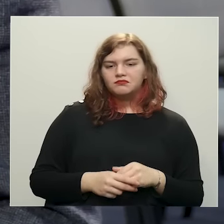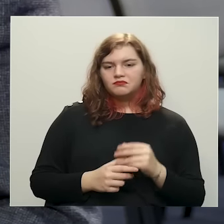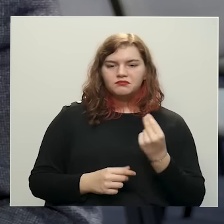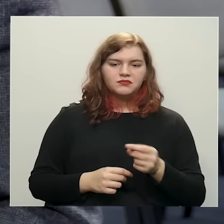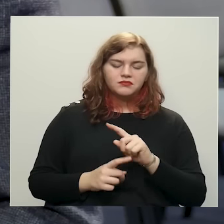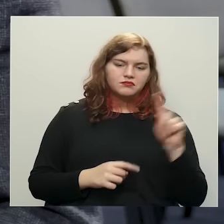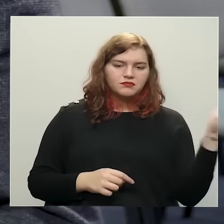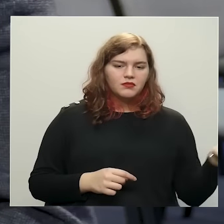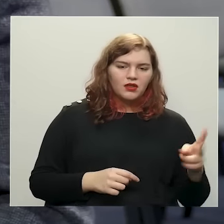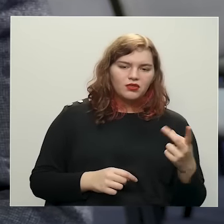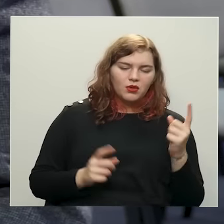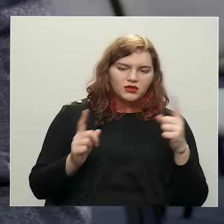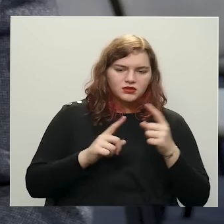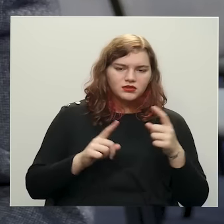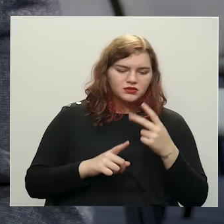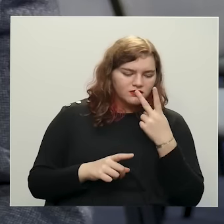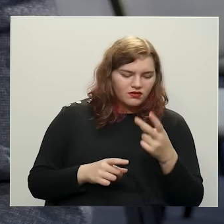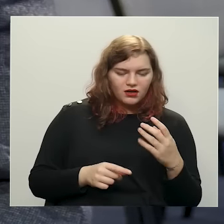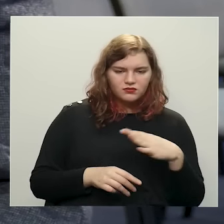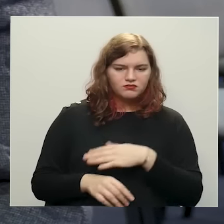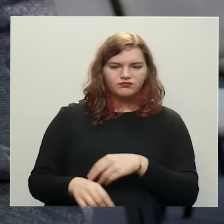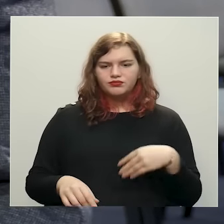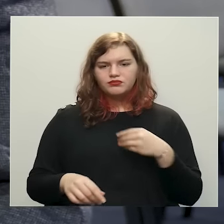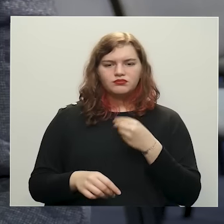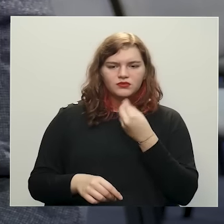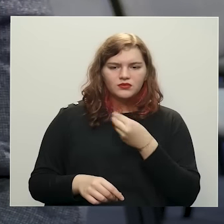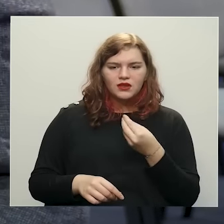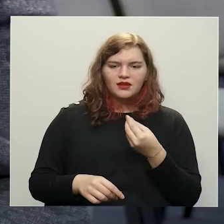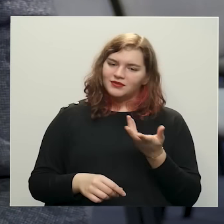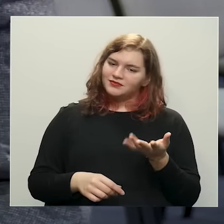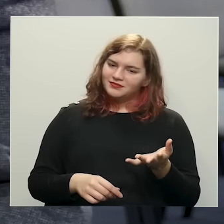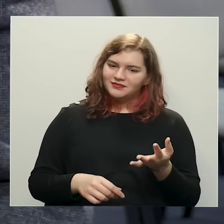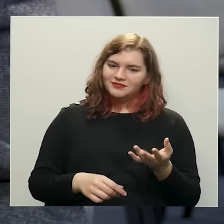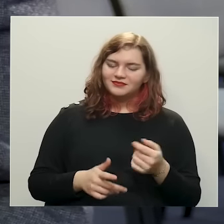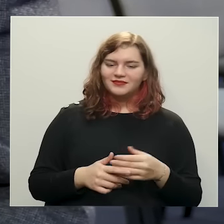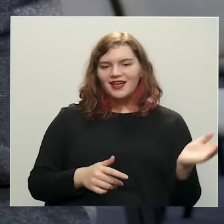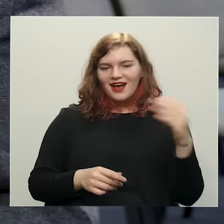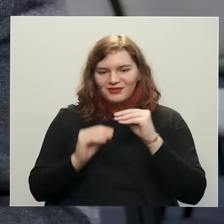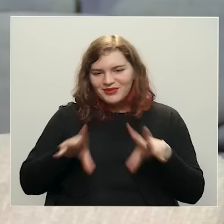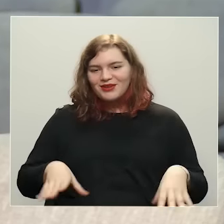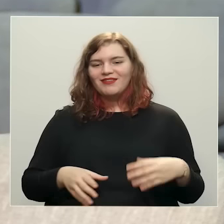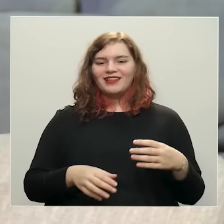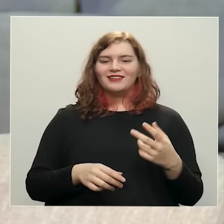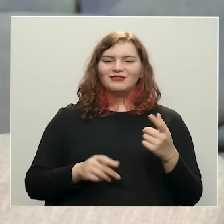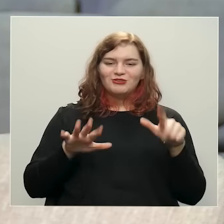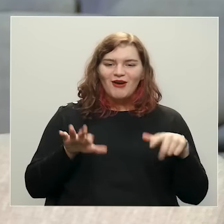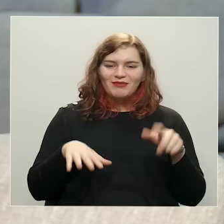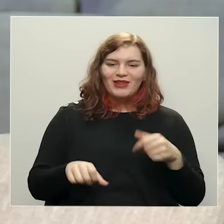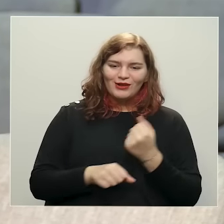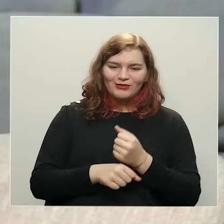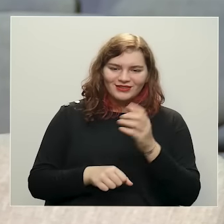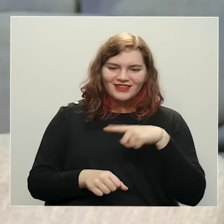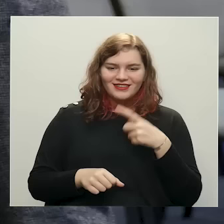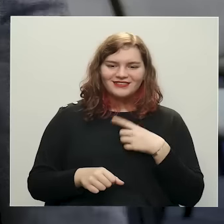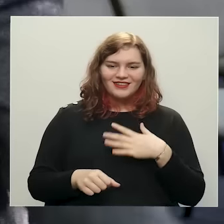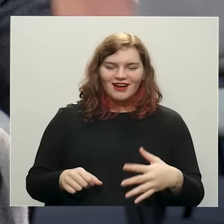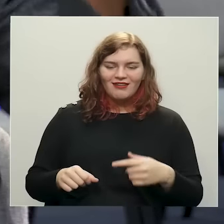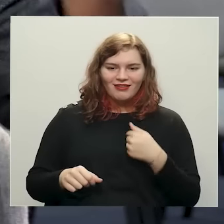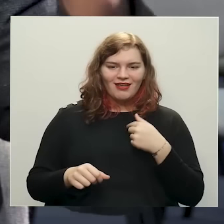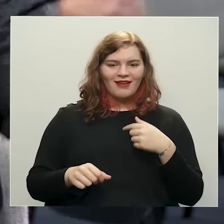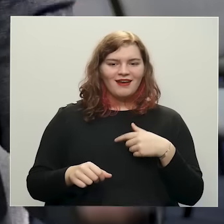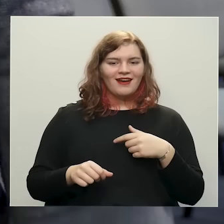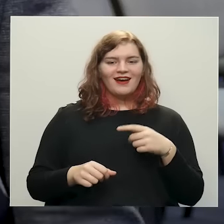dus a doua zi, o pus la eco, nu știu ce. Nicule, mă chem la binecuvântare peste 7 luni. Eu am strigat